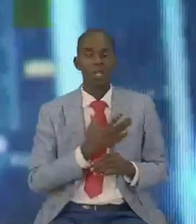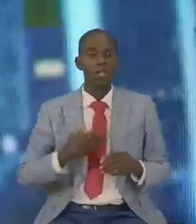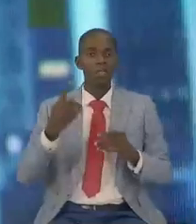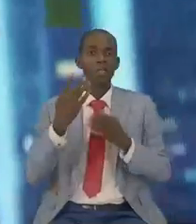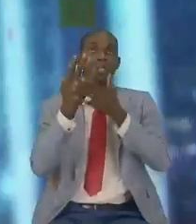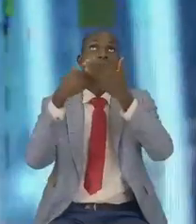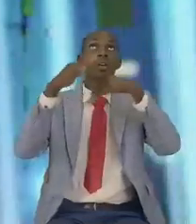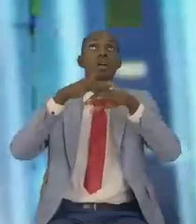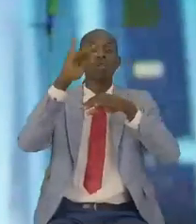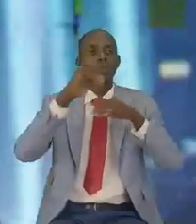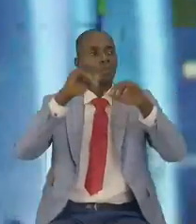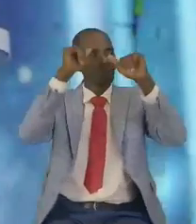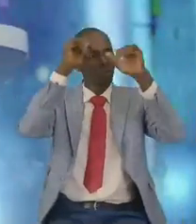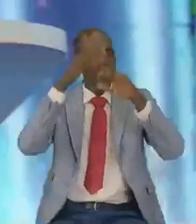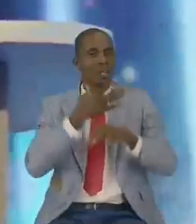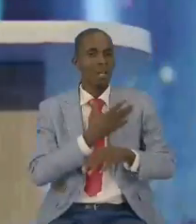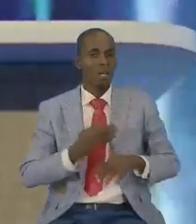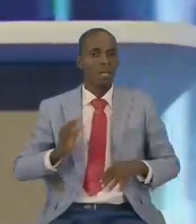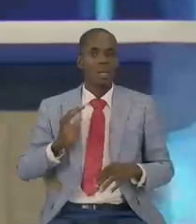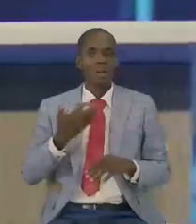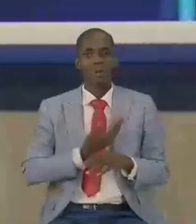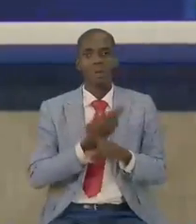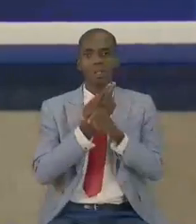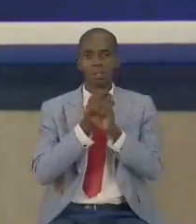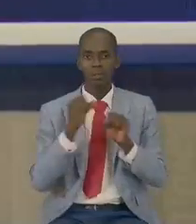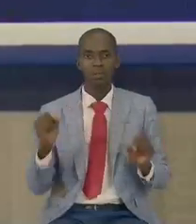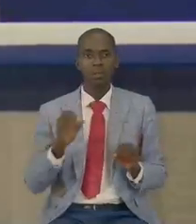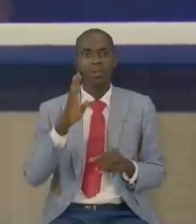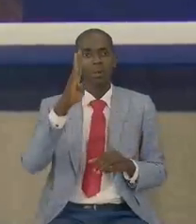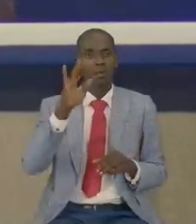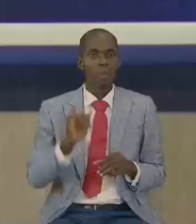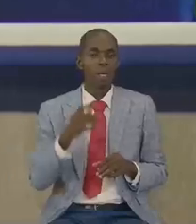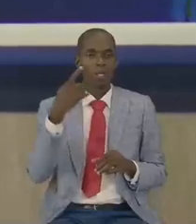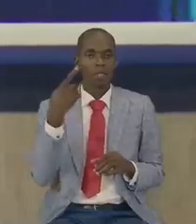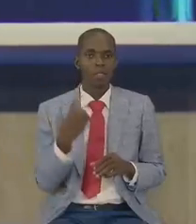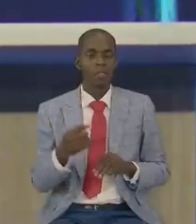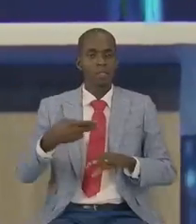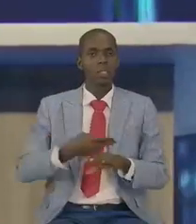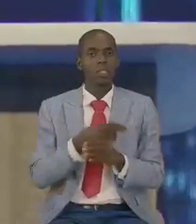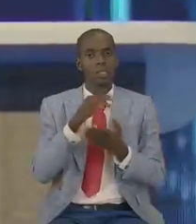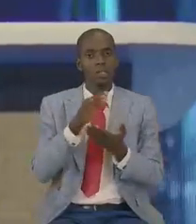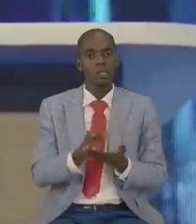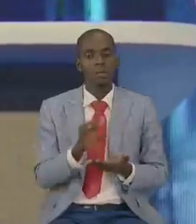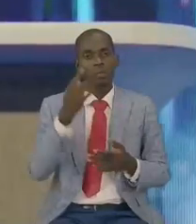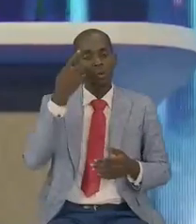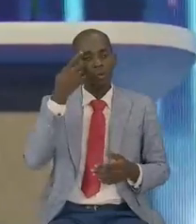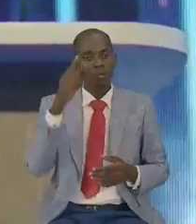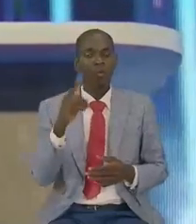le Père Céleste. Notre rédemption par l'agneau pour le